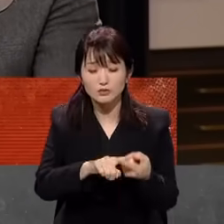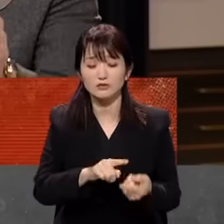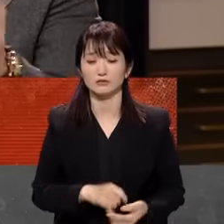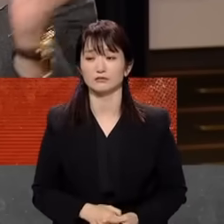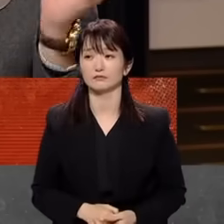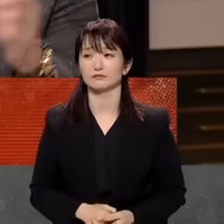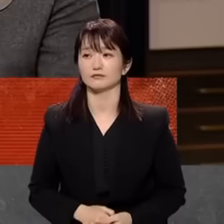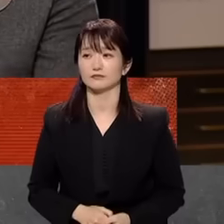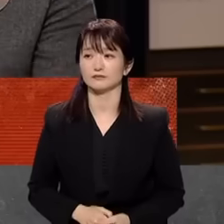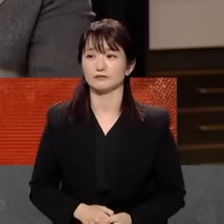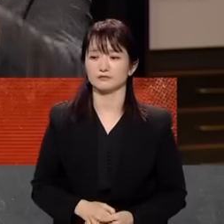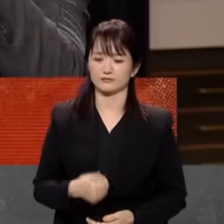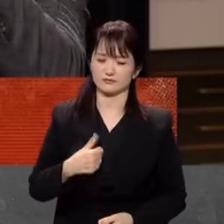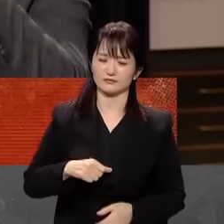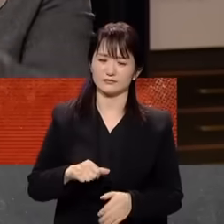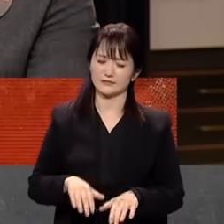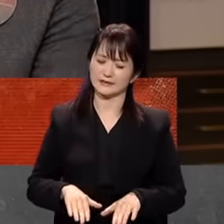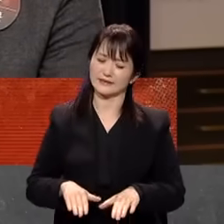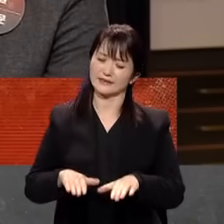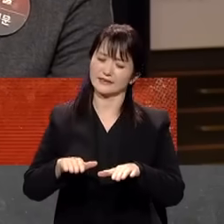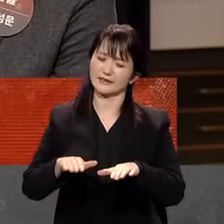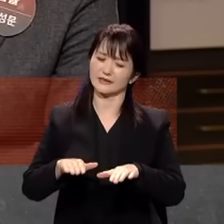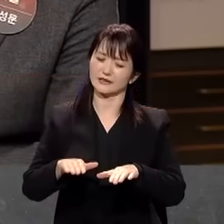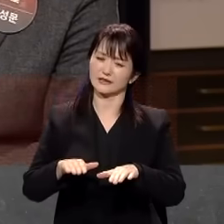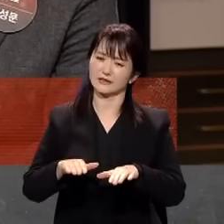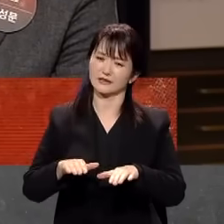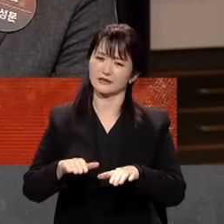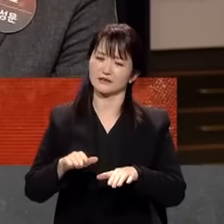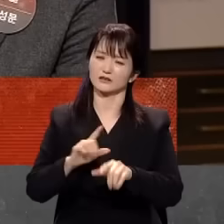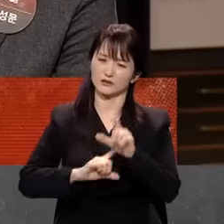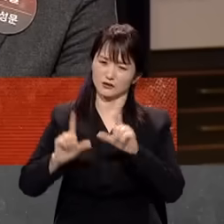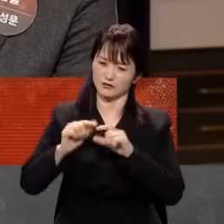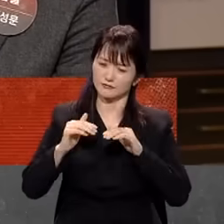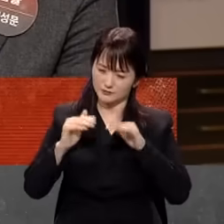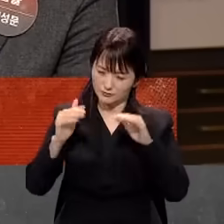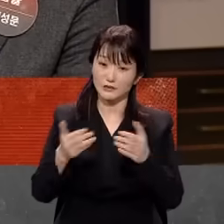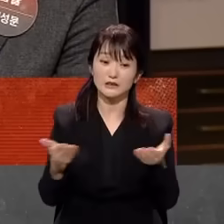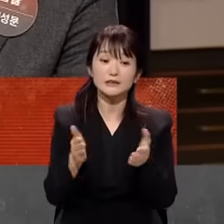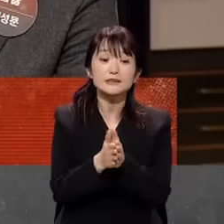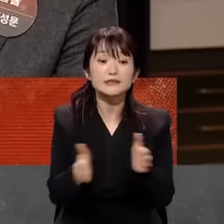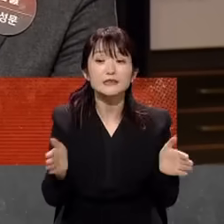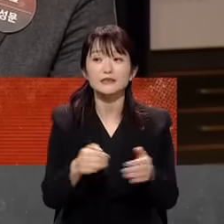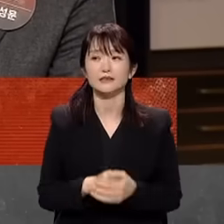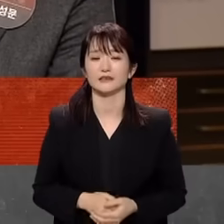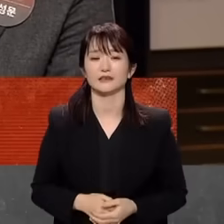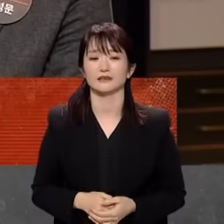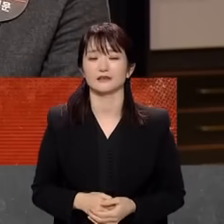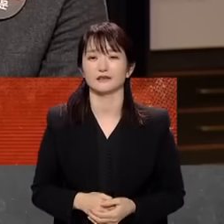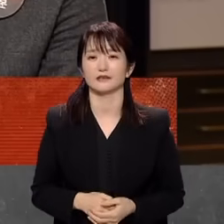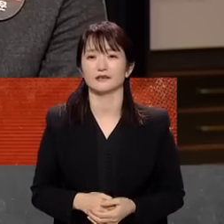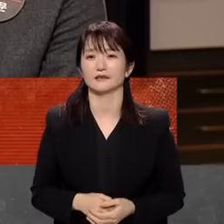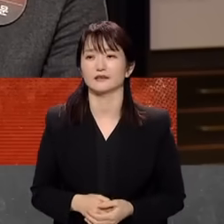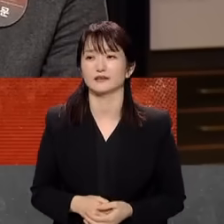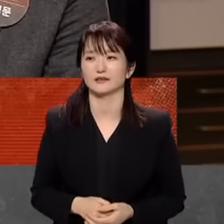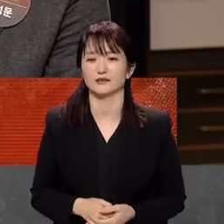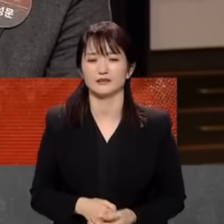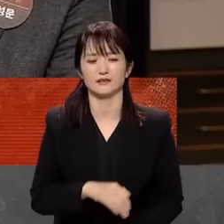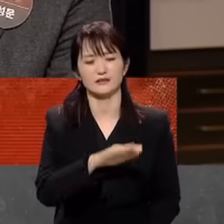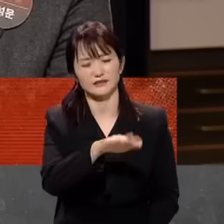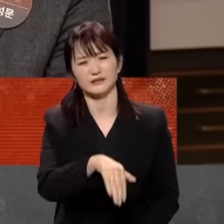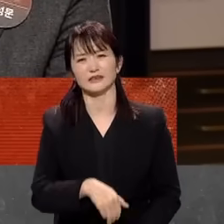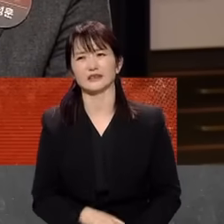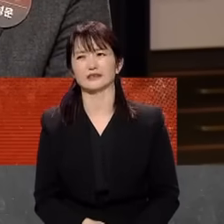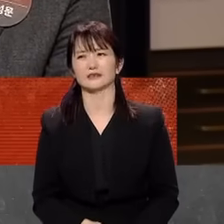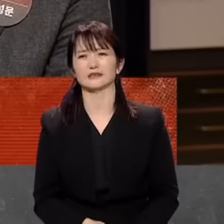야, 지열이 제가 너무 안 크는데 저 조금만 더 크면 바로 시작해. 당신 진짜 잘했잖아. 야, 그리고 야, 우리 성재 얘기